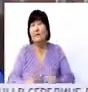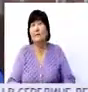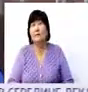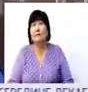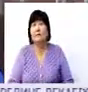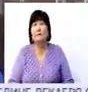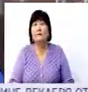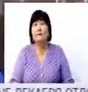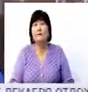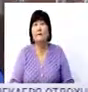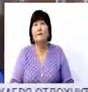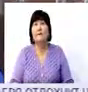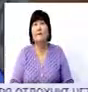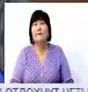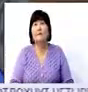сирит,